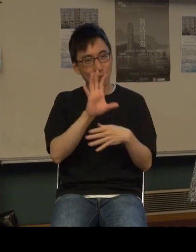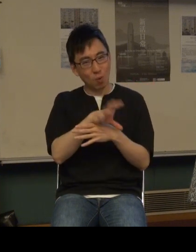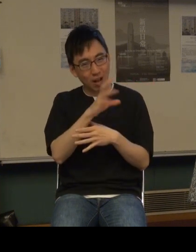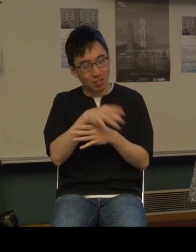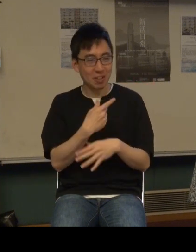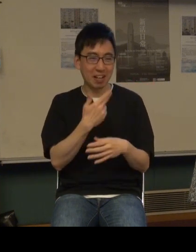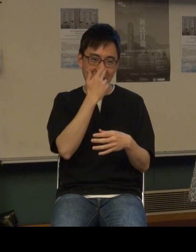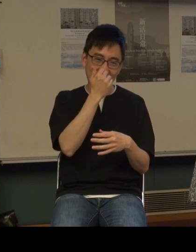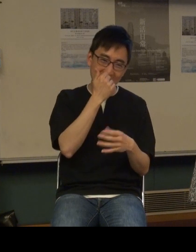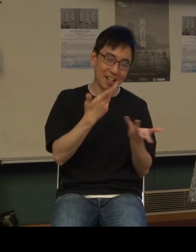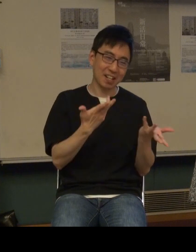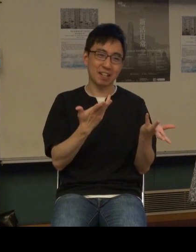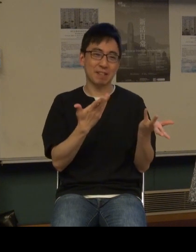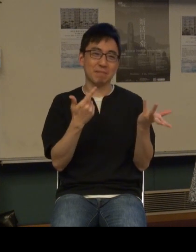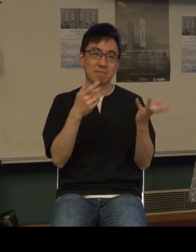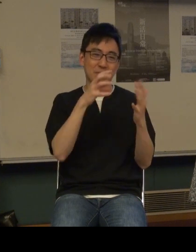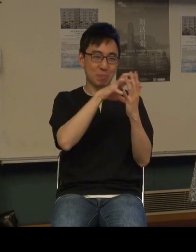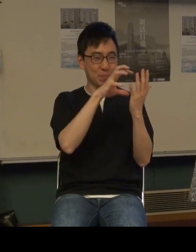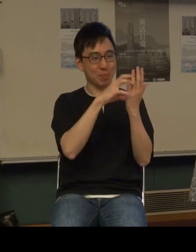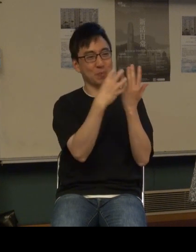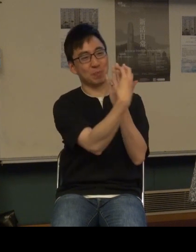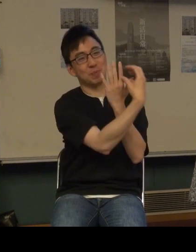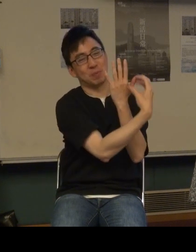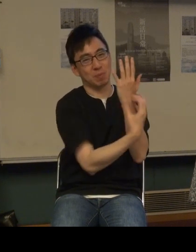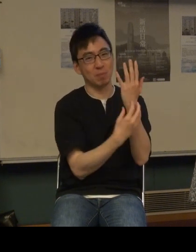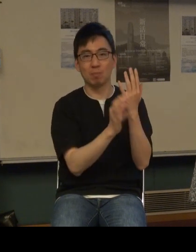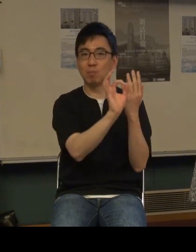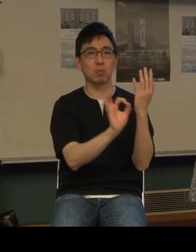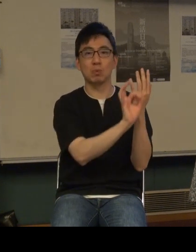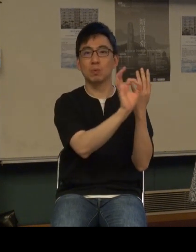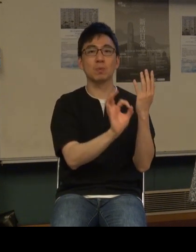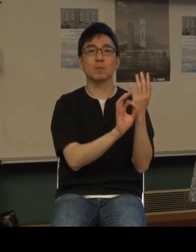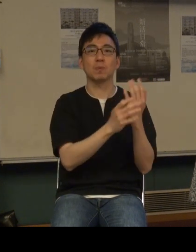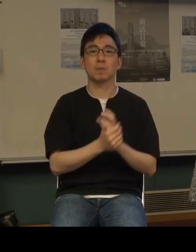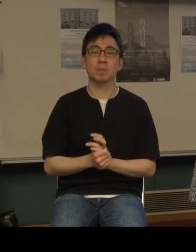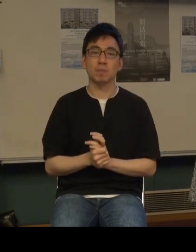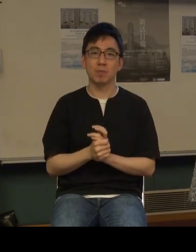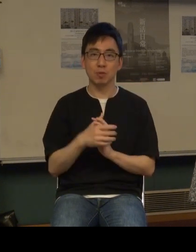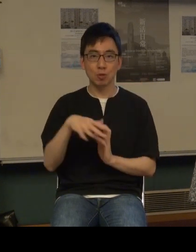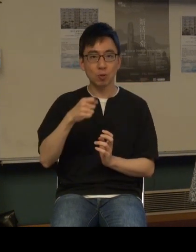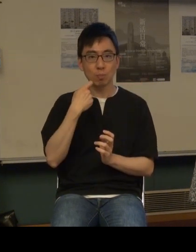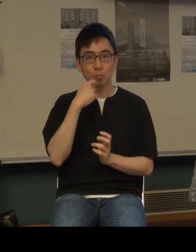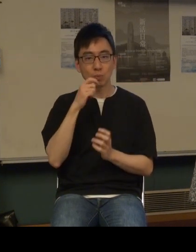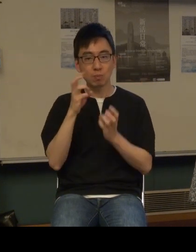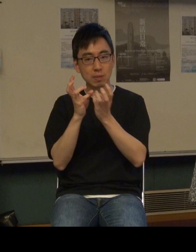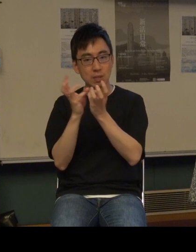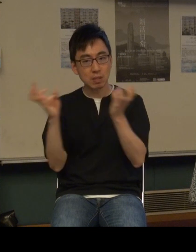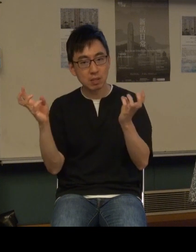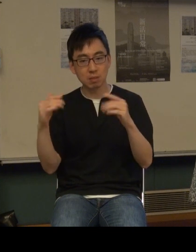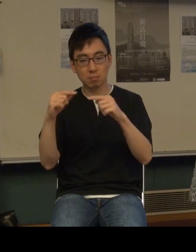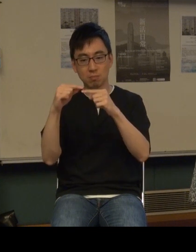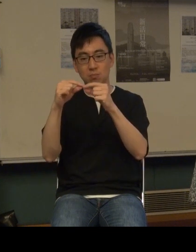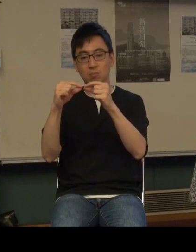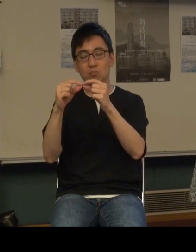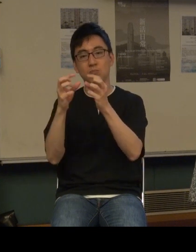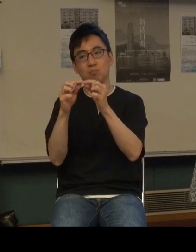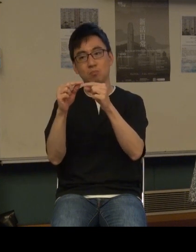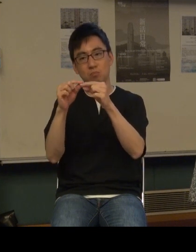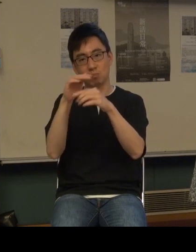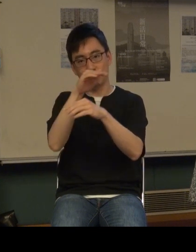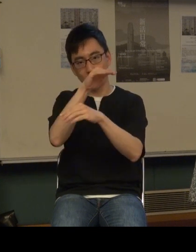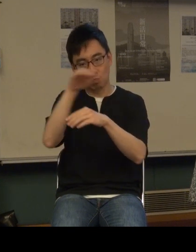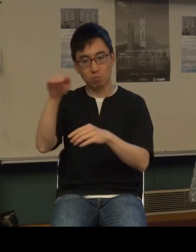佈滿曬成個建築物嗰啲裝飾物啦。佢用一啲簡單嘅橫線去做裝飾，